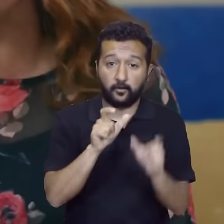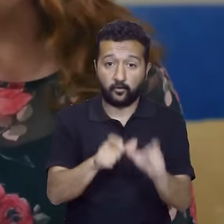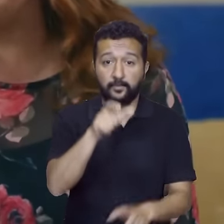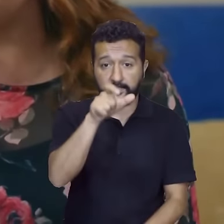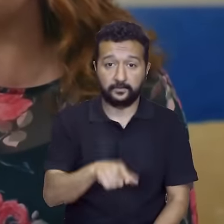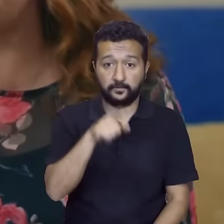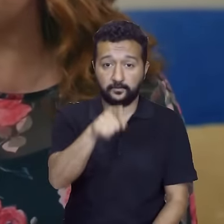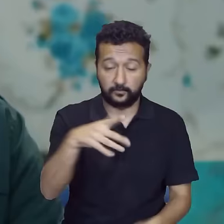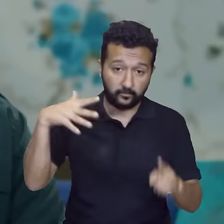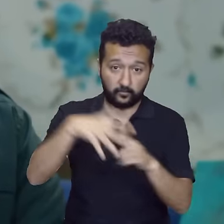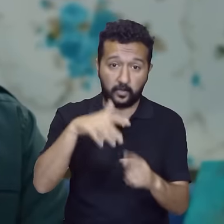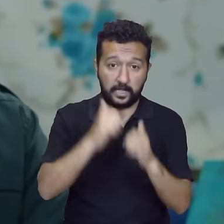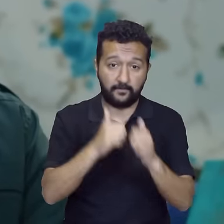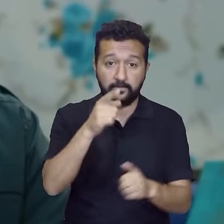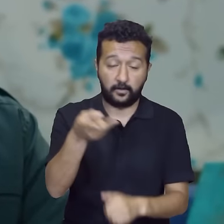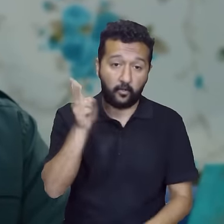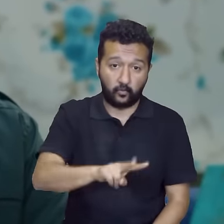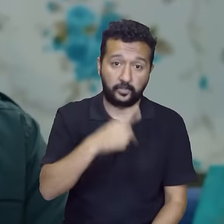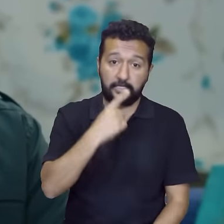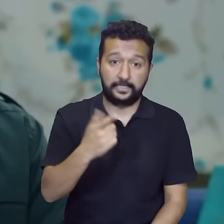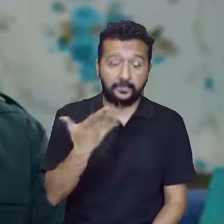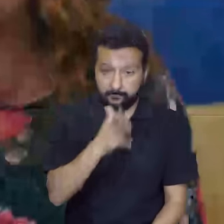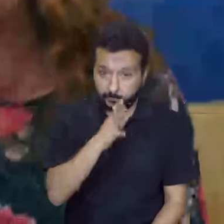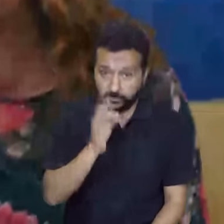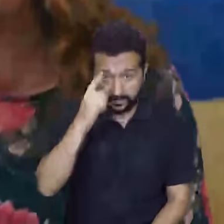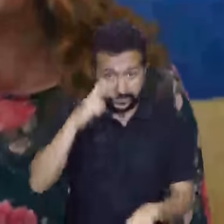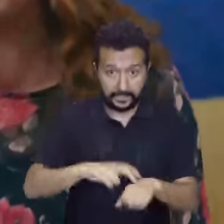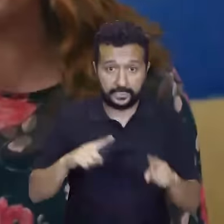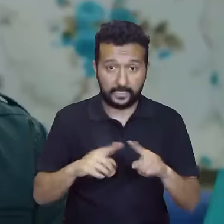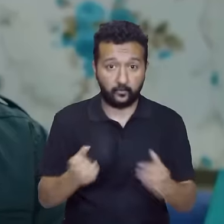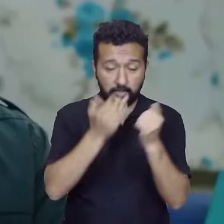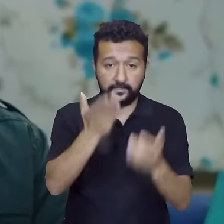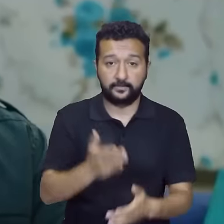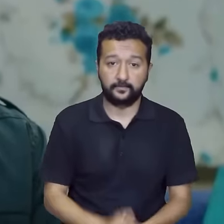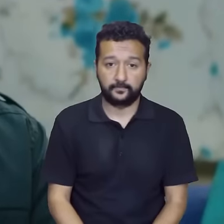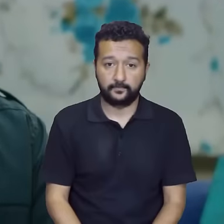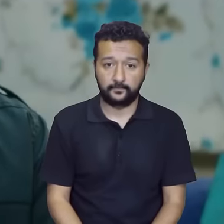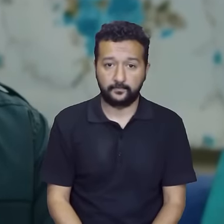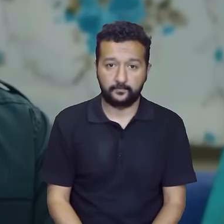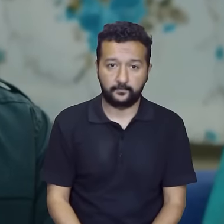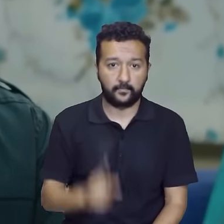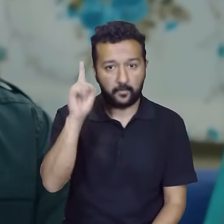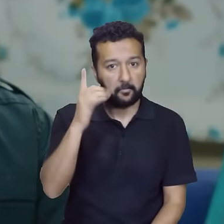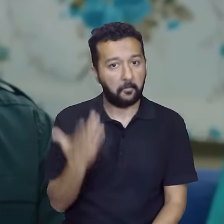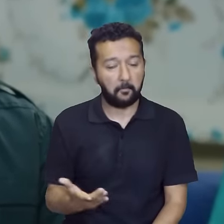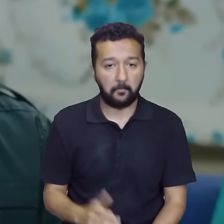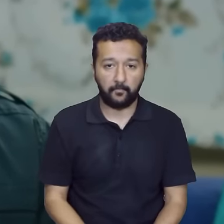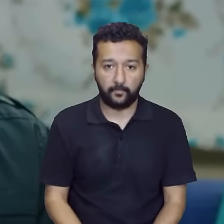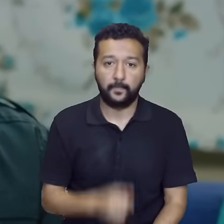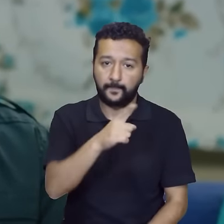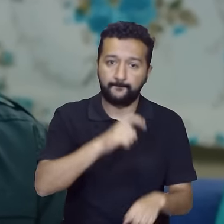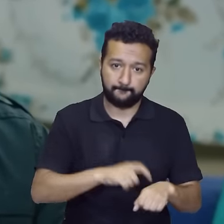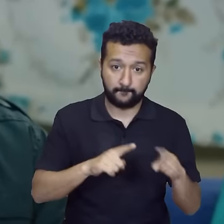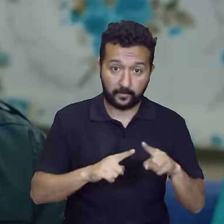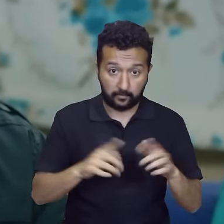korumalar senin üstüne yürüdüler, seni öldüreceklerdi neredeyse. Tarık kurtardı seni. Allah Allah, o